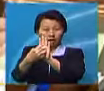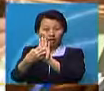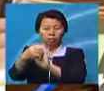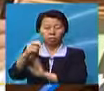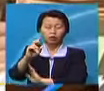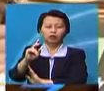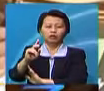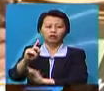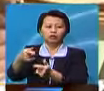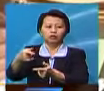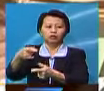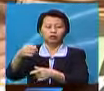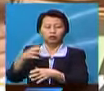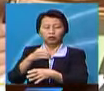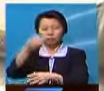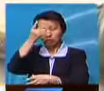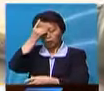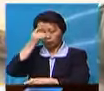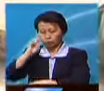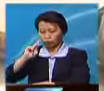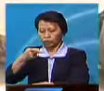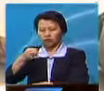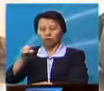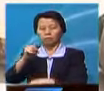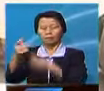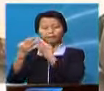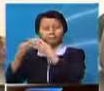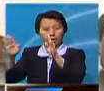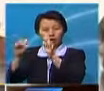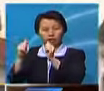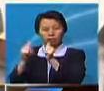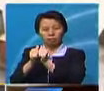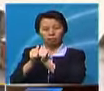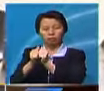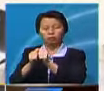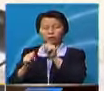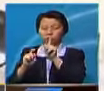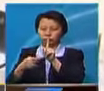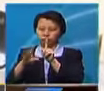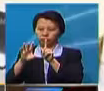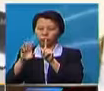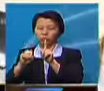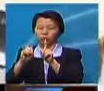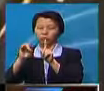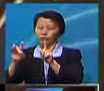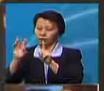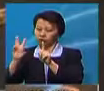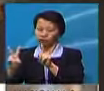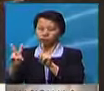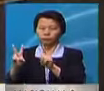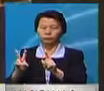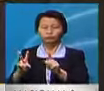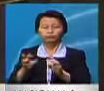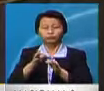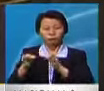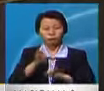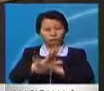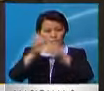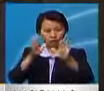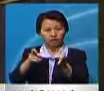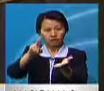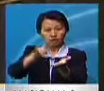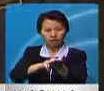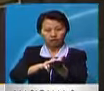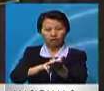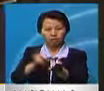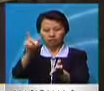Ilham Lim Abdullah dan Datuk Kamila Ibrahim bebas dengan majoriti 1,082 undi. Jelas beliau, daftar pemilih